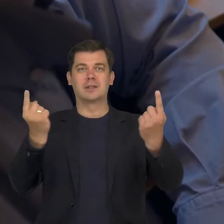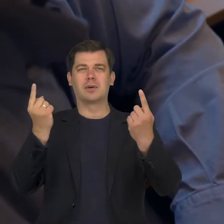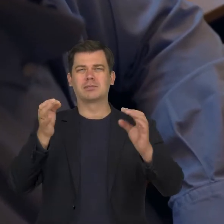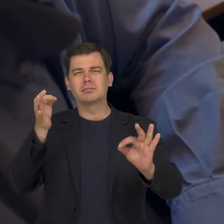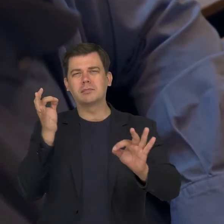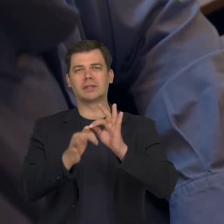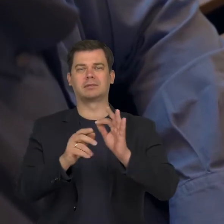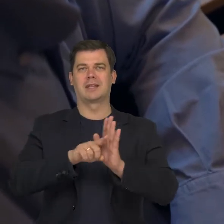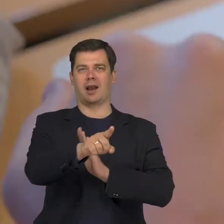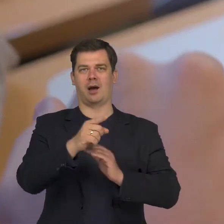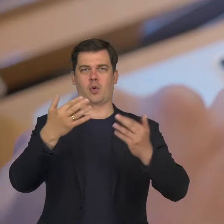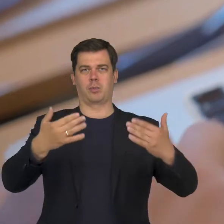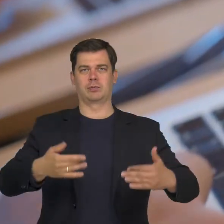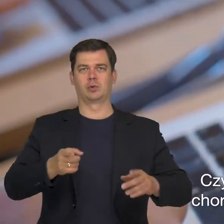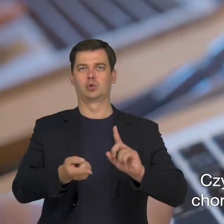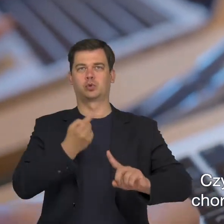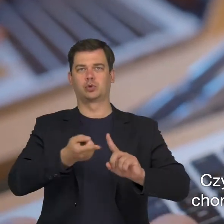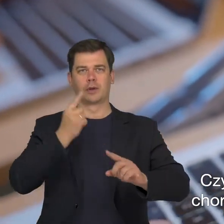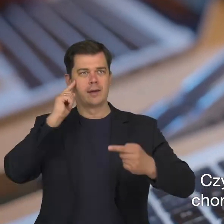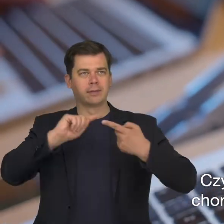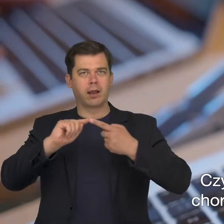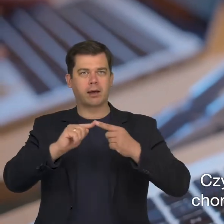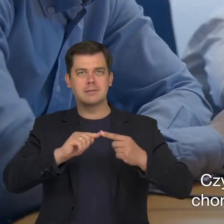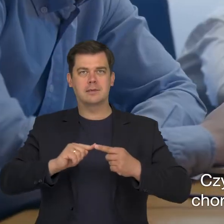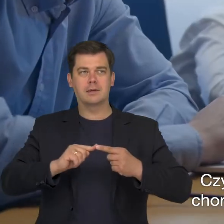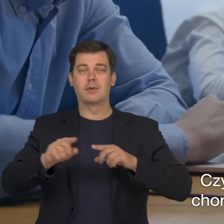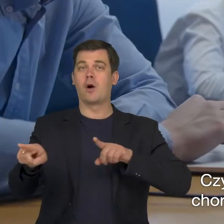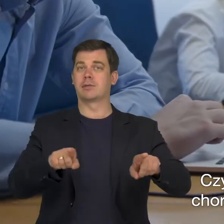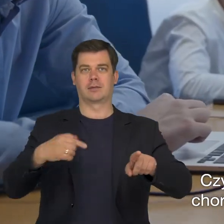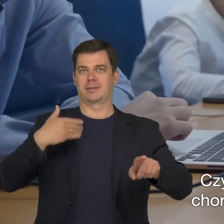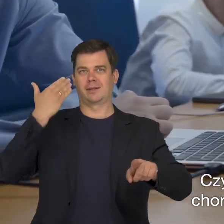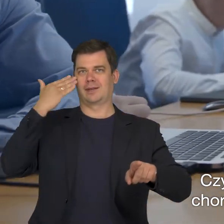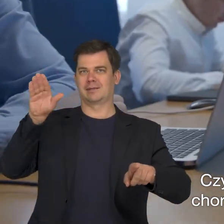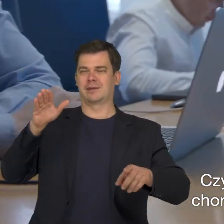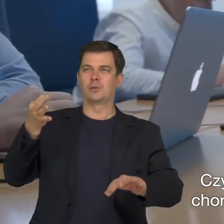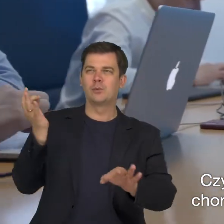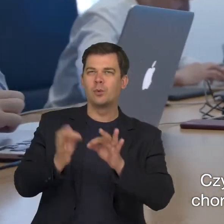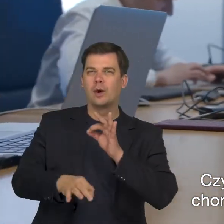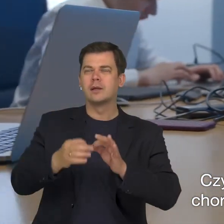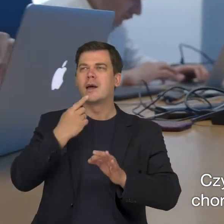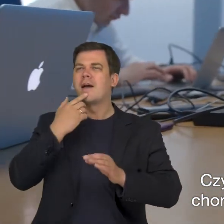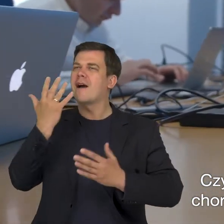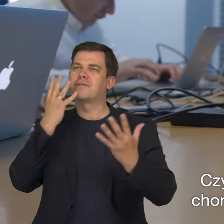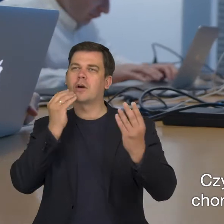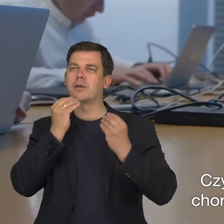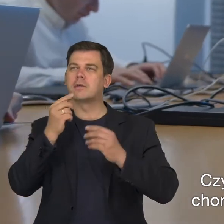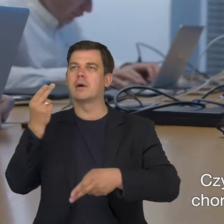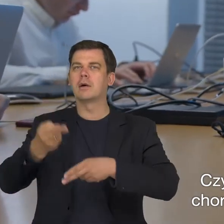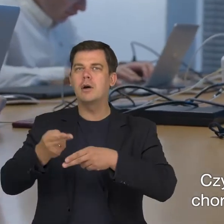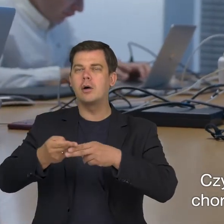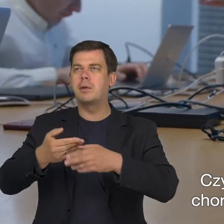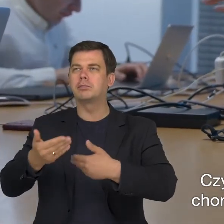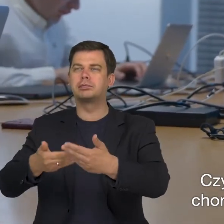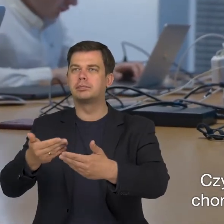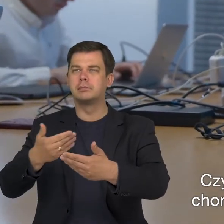sytuacja idealna dla sztucznej inteligencji, czyli kiedy nie znamy dokładnie przebiegu choroby, nie